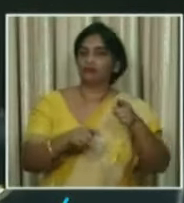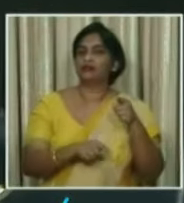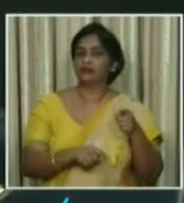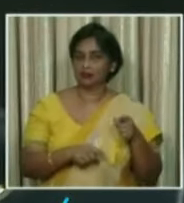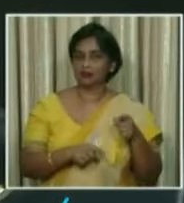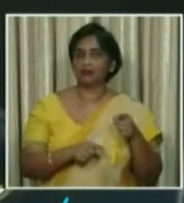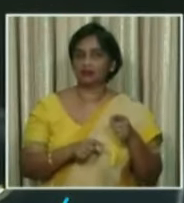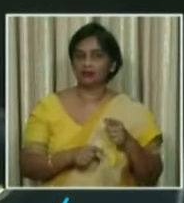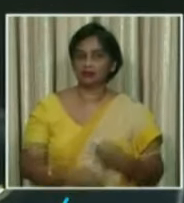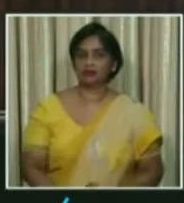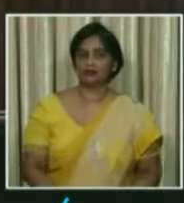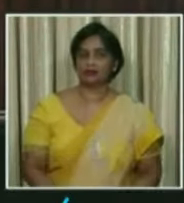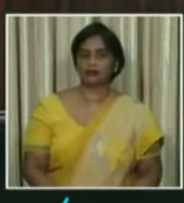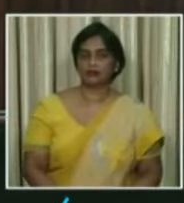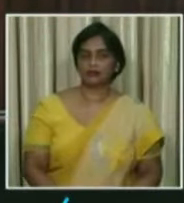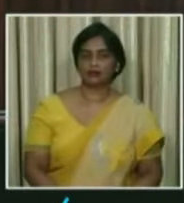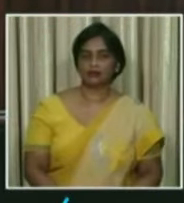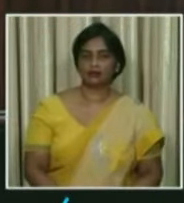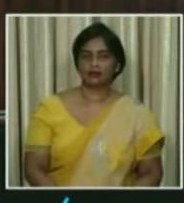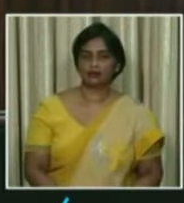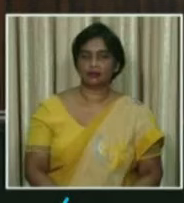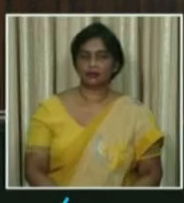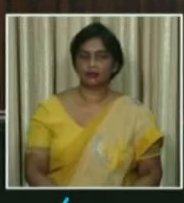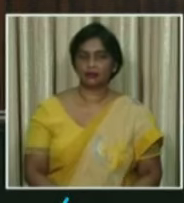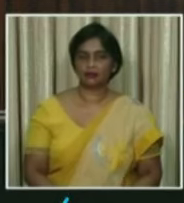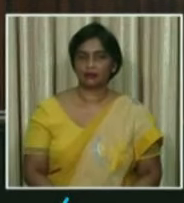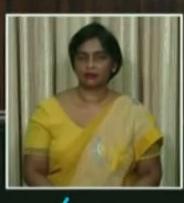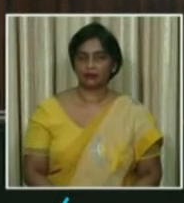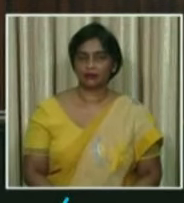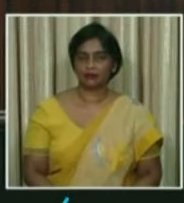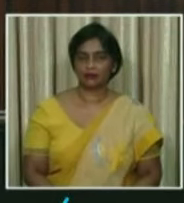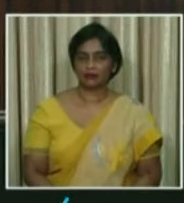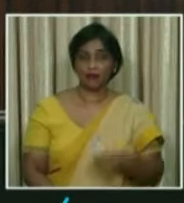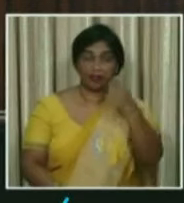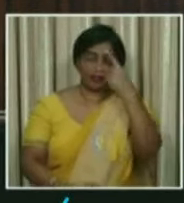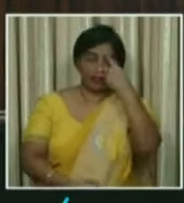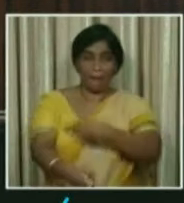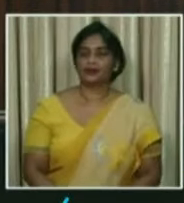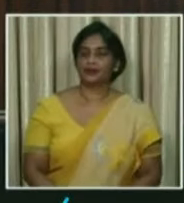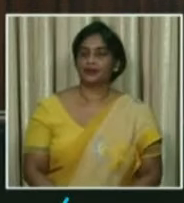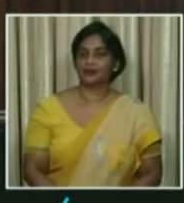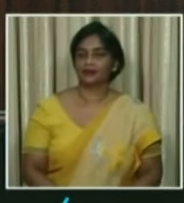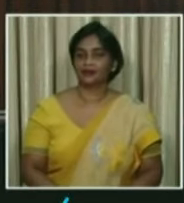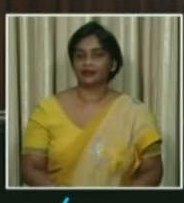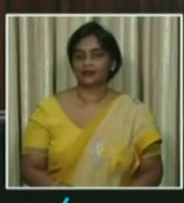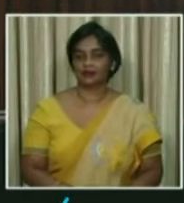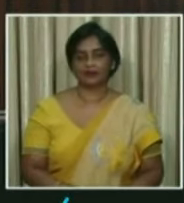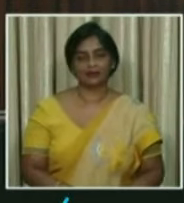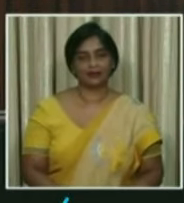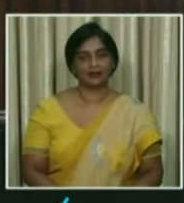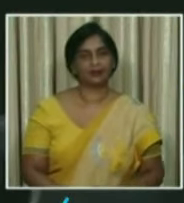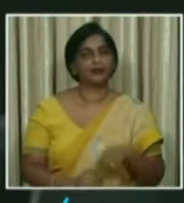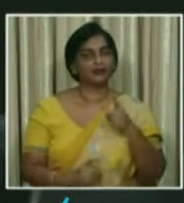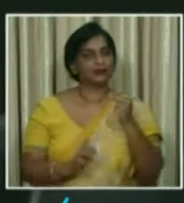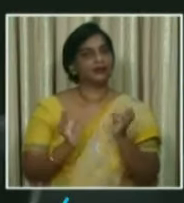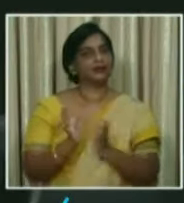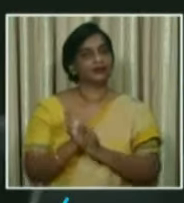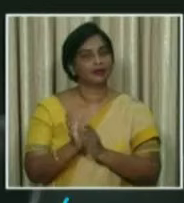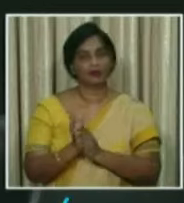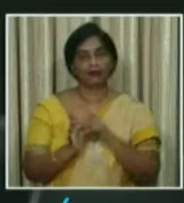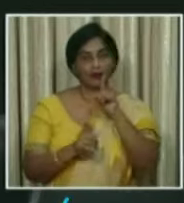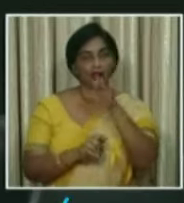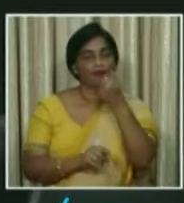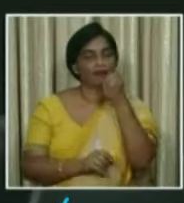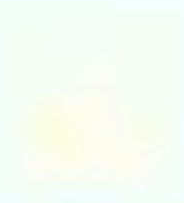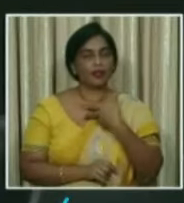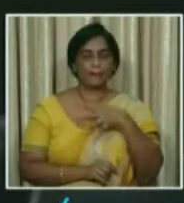රයිට් රයිට්. That's good. ඔබතුමාලා ප්‍රෙෂර් එක හැදෙනවා ඉදිරි ගිහිල්ලා. දැන් මේ මුදල් කාර්ක සභාව හරියම වැදගත්.